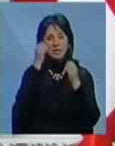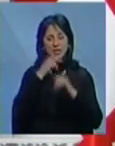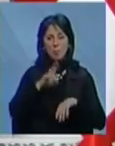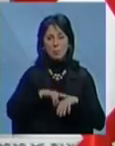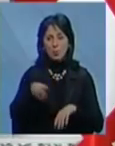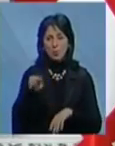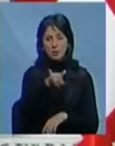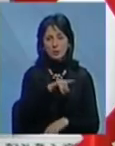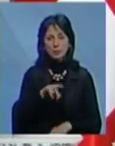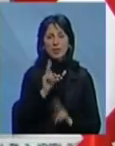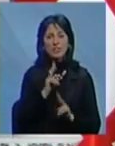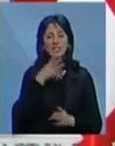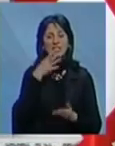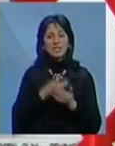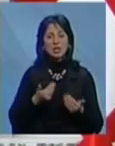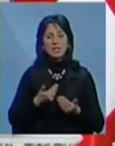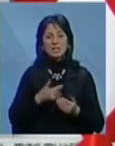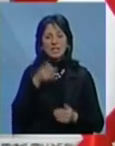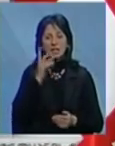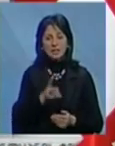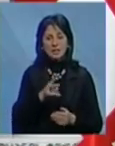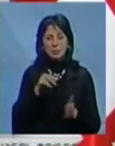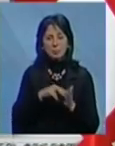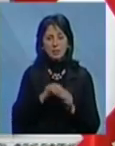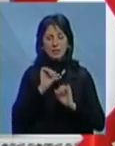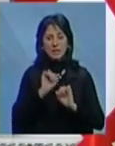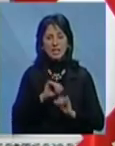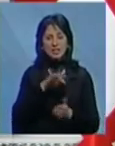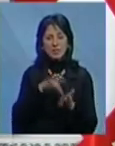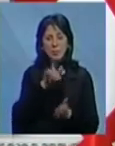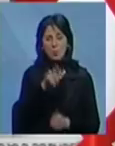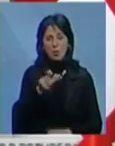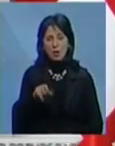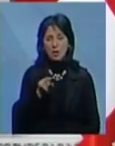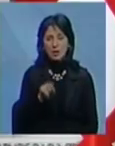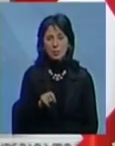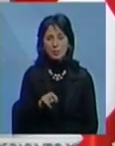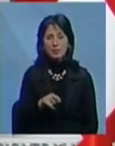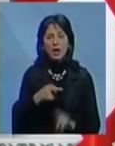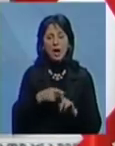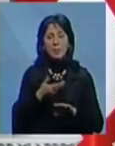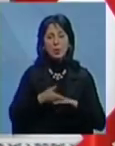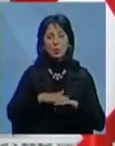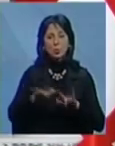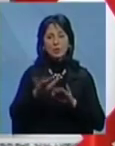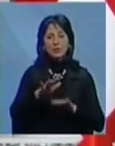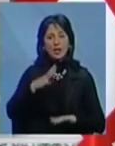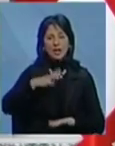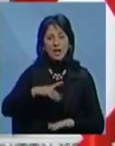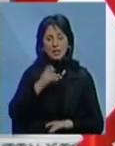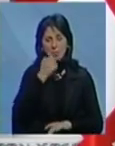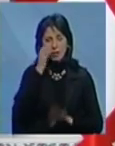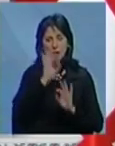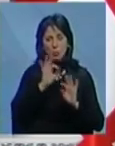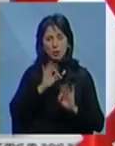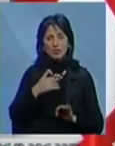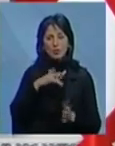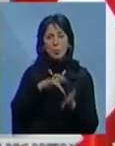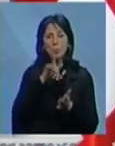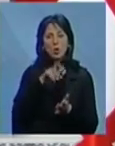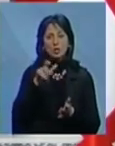და პოლიციელს, ვინც საკუთარი სიცოცხლის რისკის ფასად დაიცვა ჩვენი მოქალაქეები. ამ რთული ვითარების გადატანისთვის მადლობას უხდით